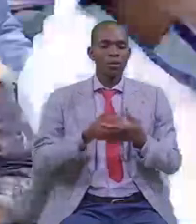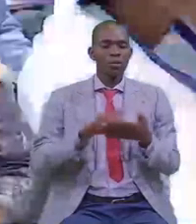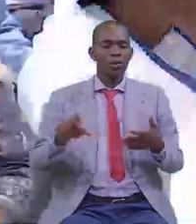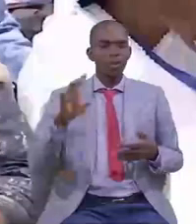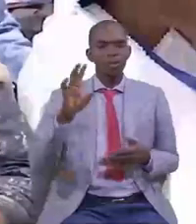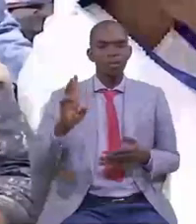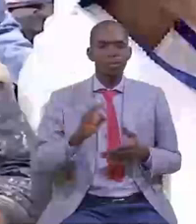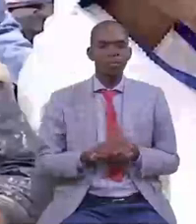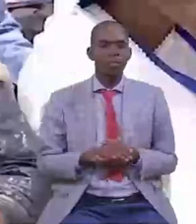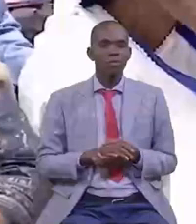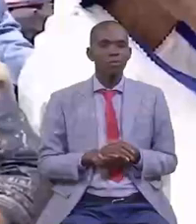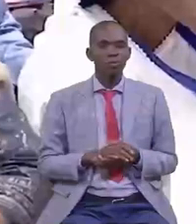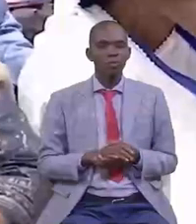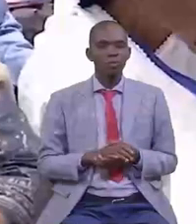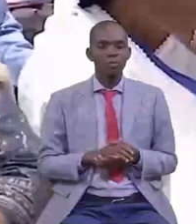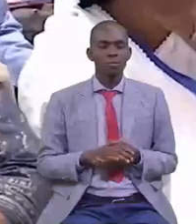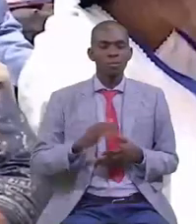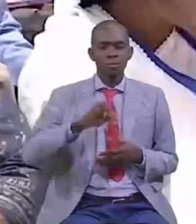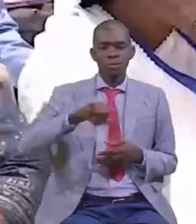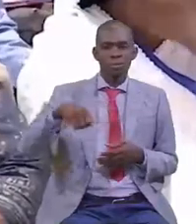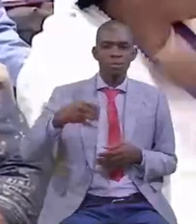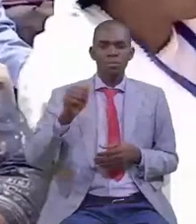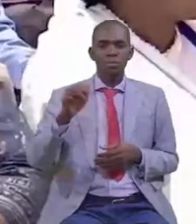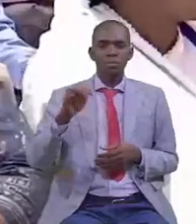en Jacques 4, verset 7.